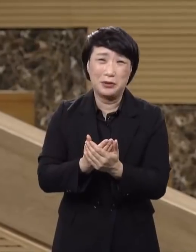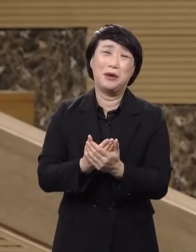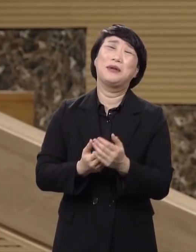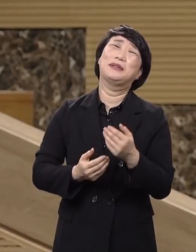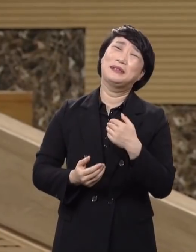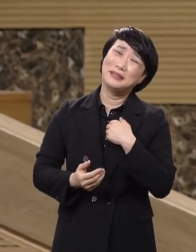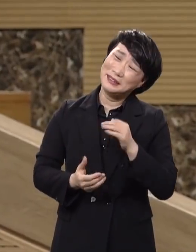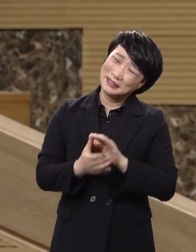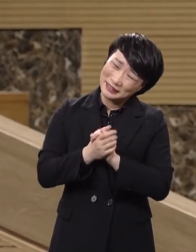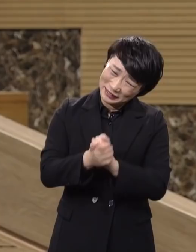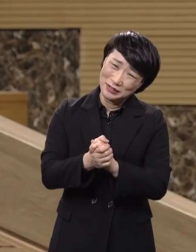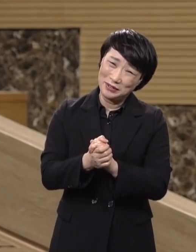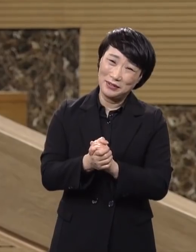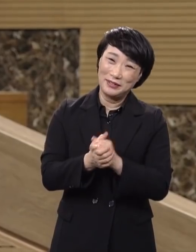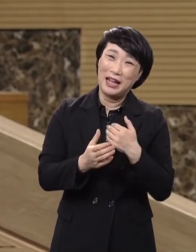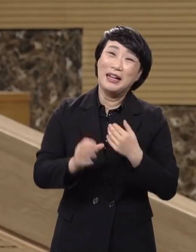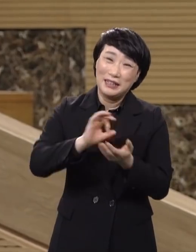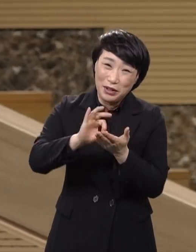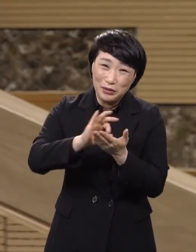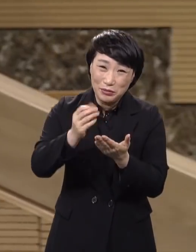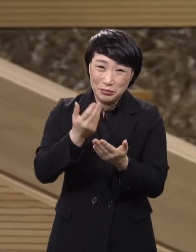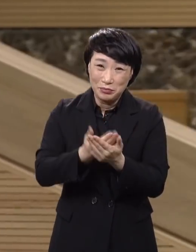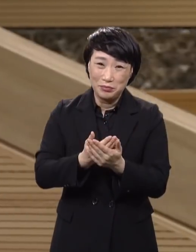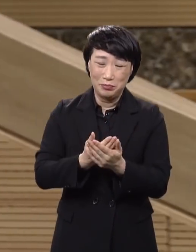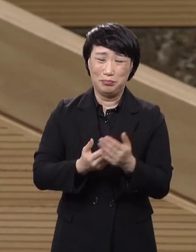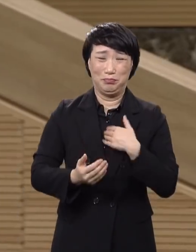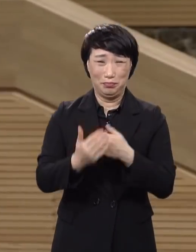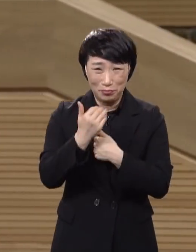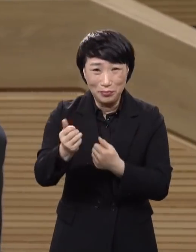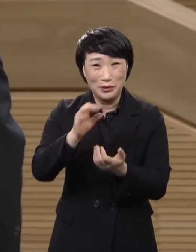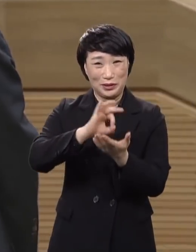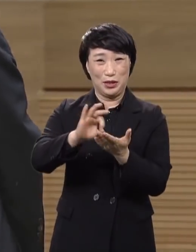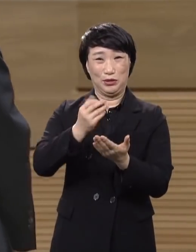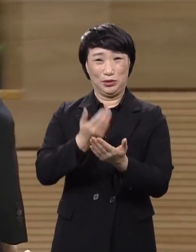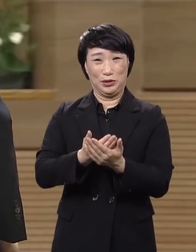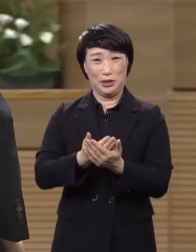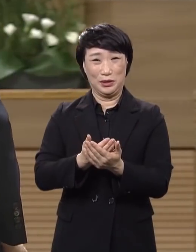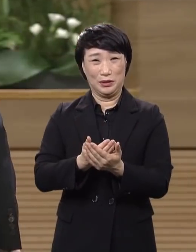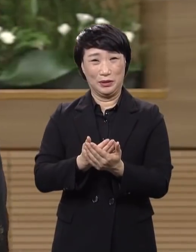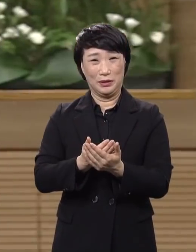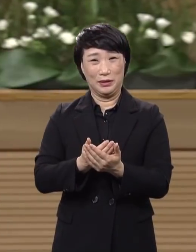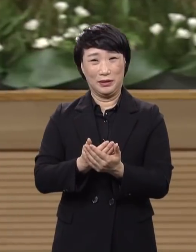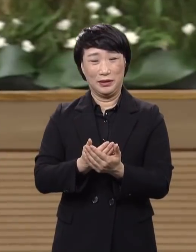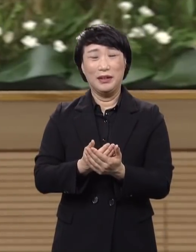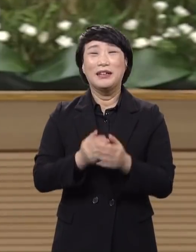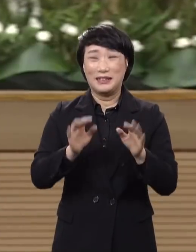나 좀 써주세요. 나 좀 써주세요.